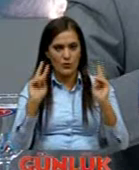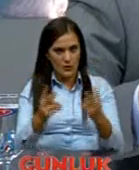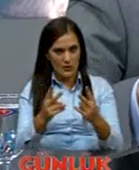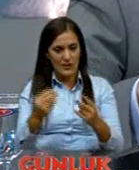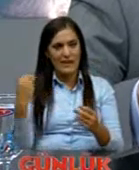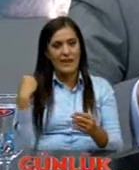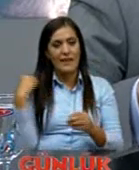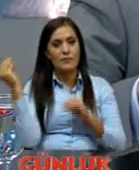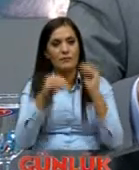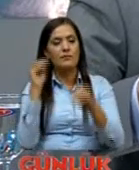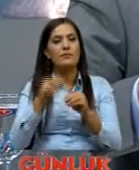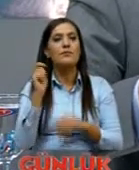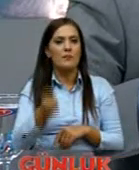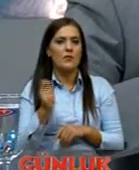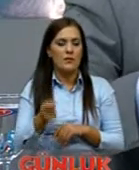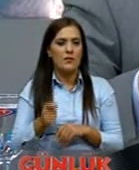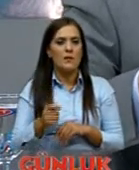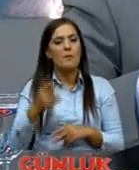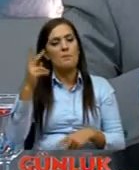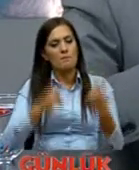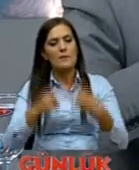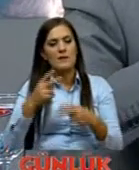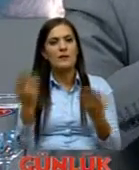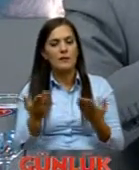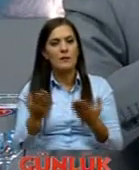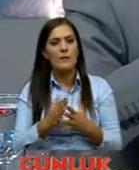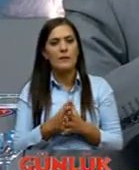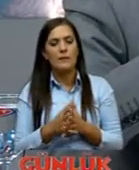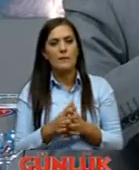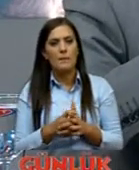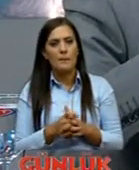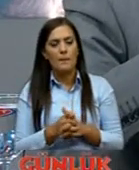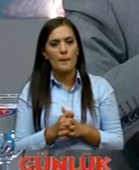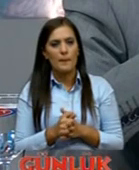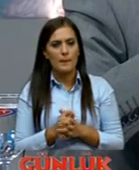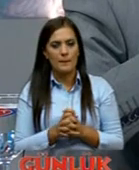dükkanını yenilemek durumunda. Bazıları tabii ki